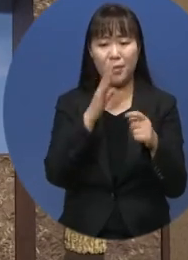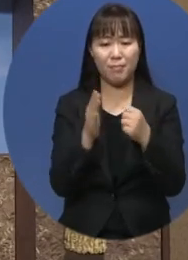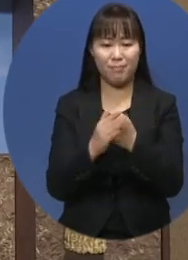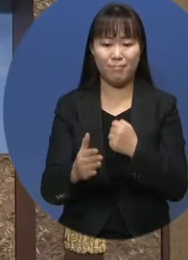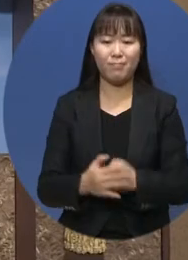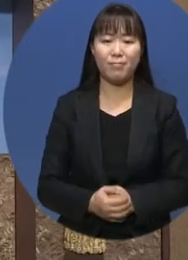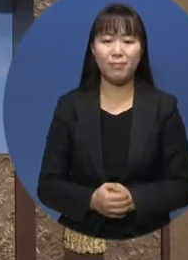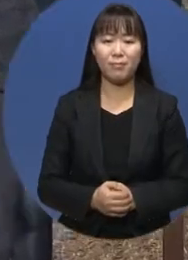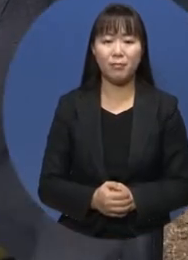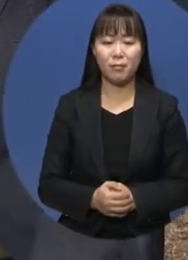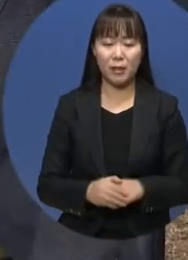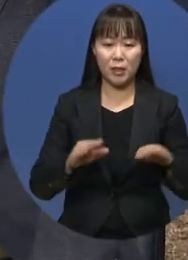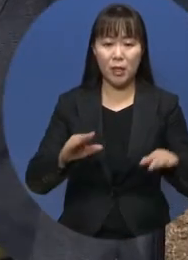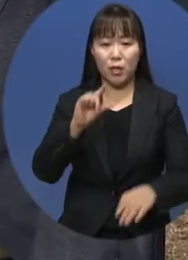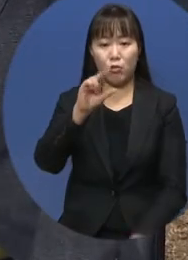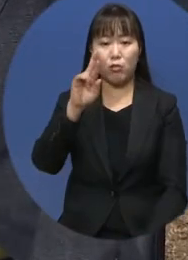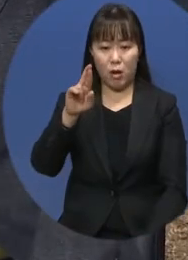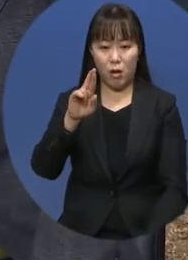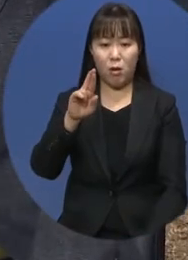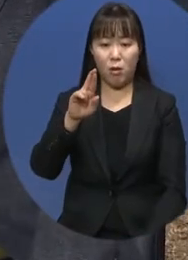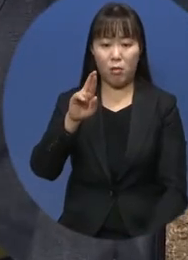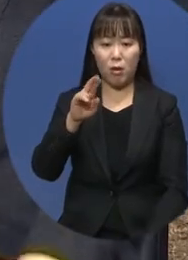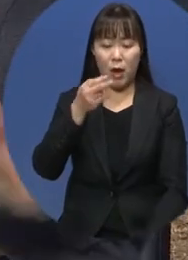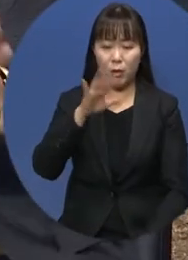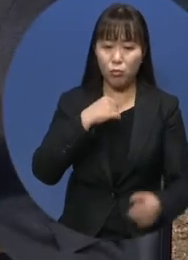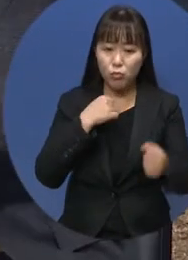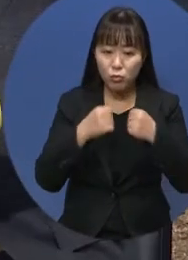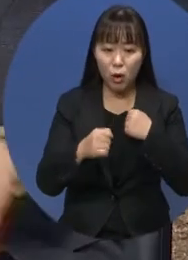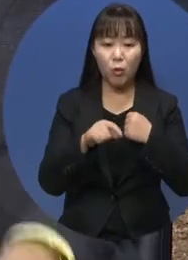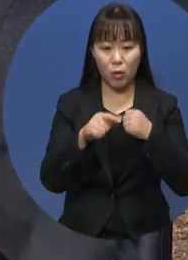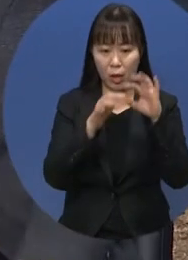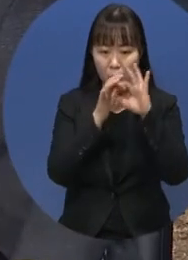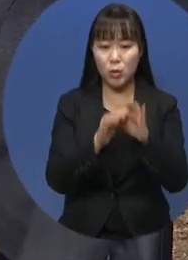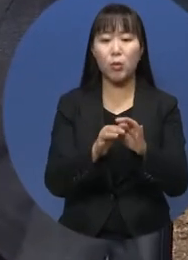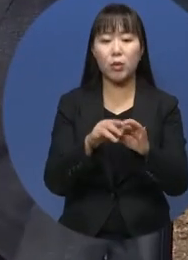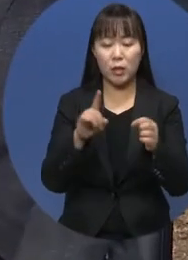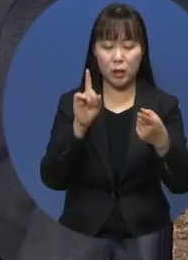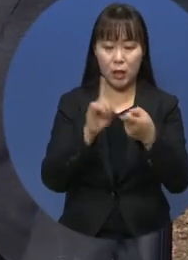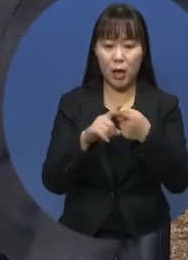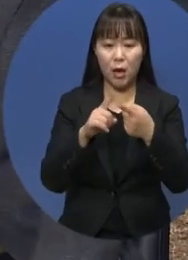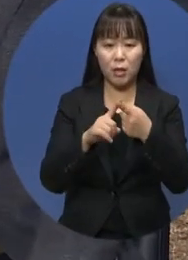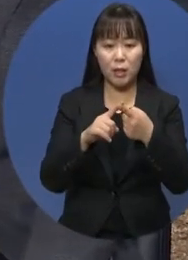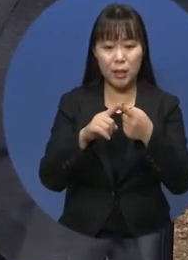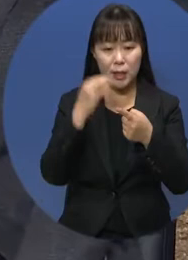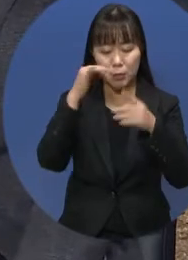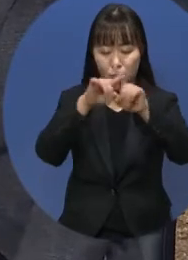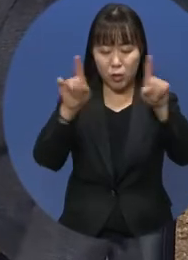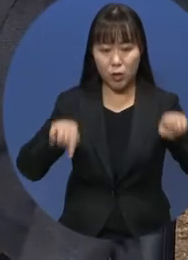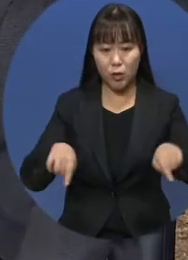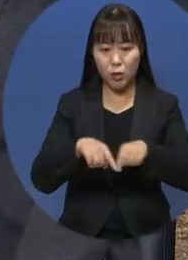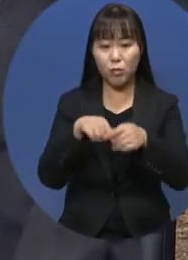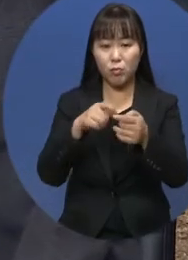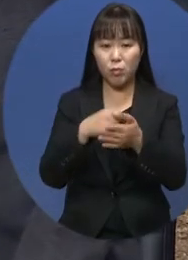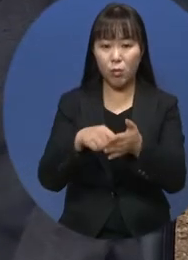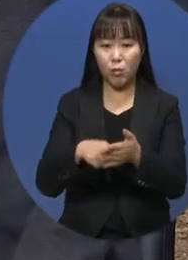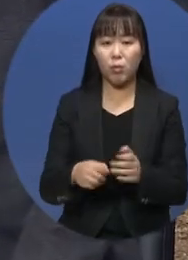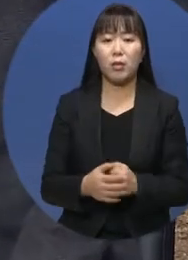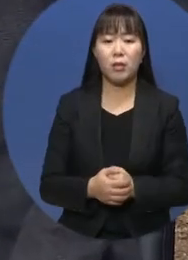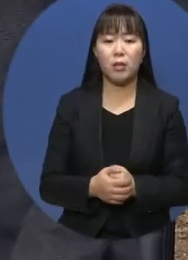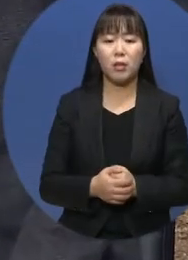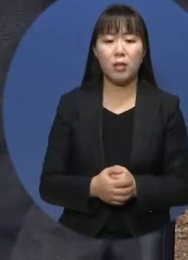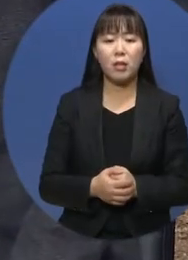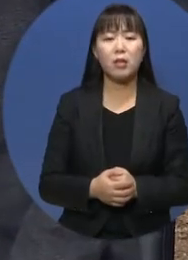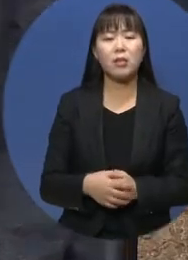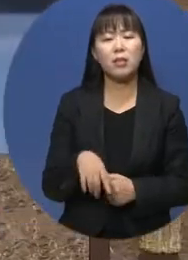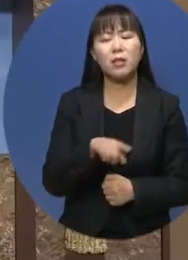지금 qr 코드를 실행하고 있는 와중에도 구리시에 더는 계속 계속해서 어 질문 작성을 은 하고 가장한